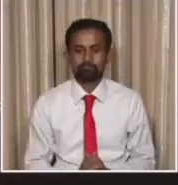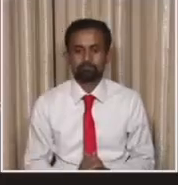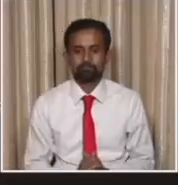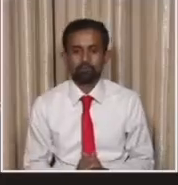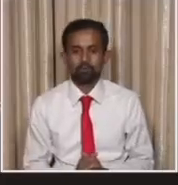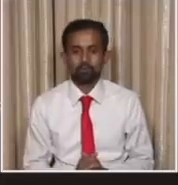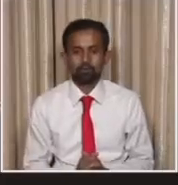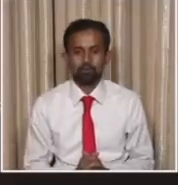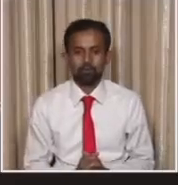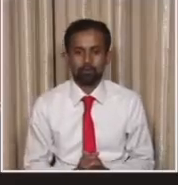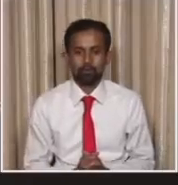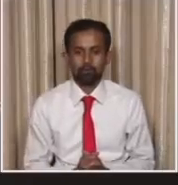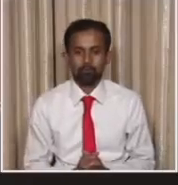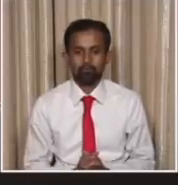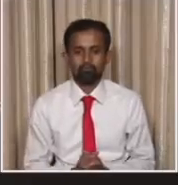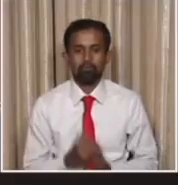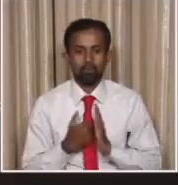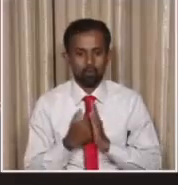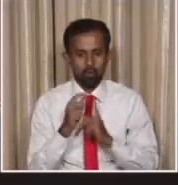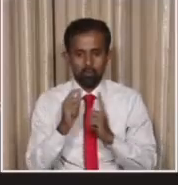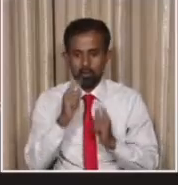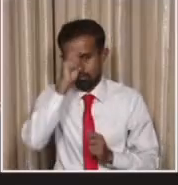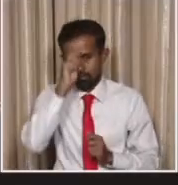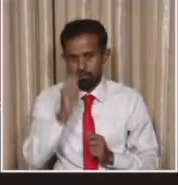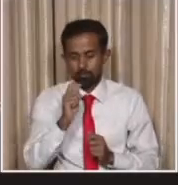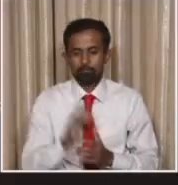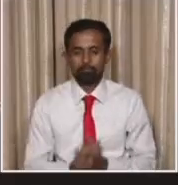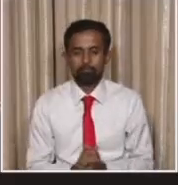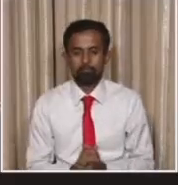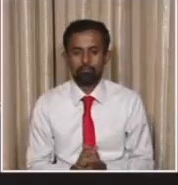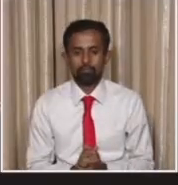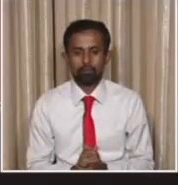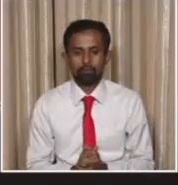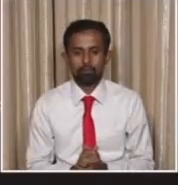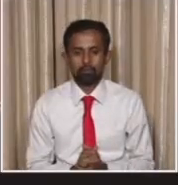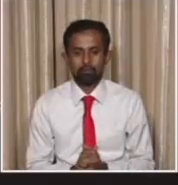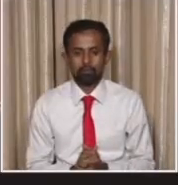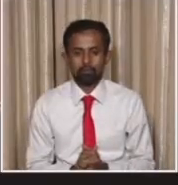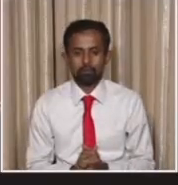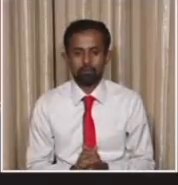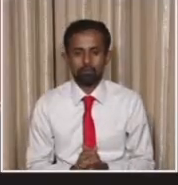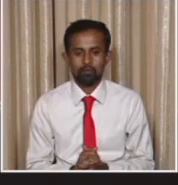Garu mula senarude menteri itu mani, ada me